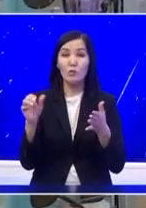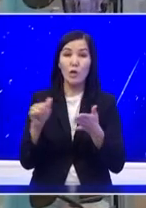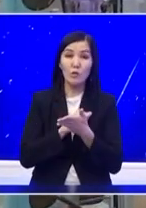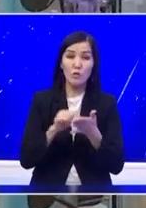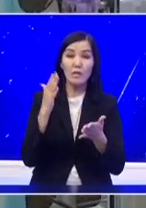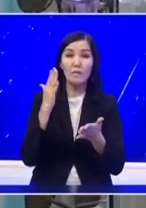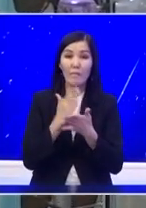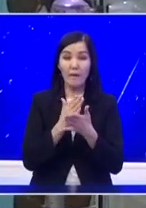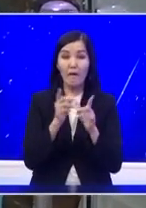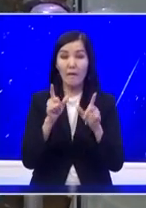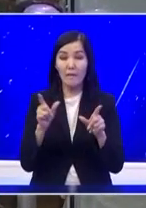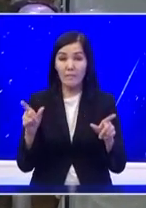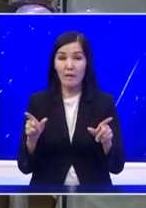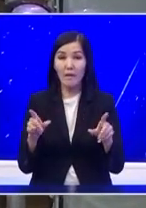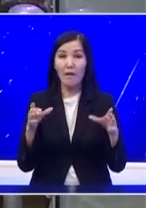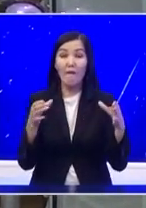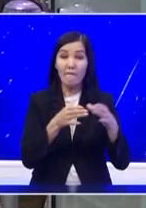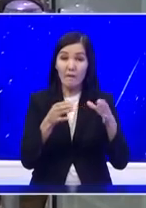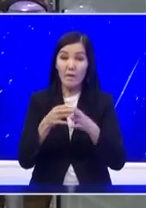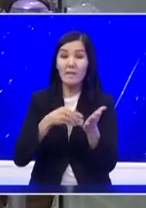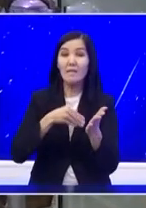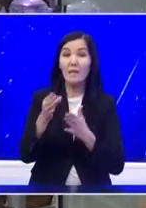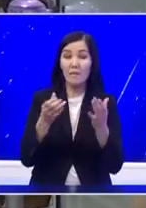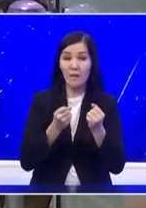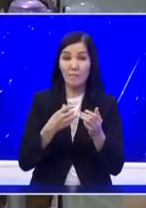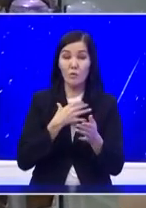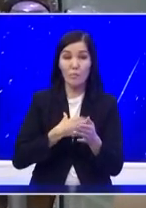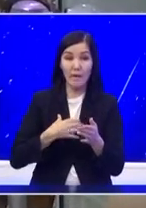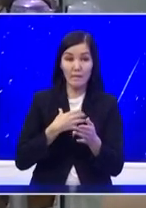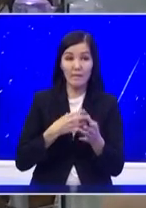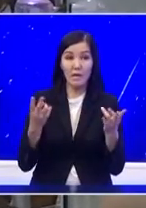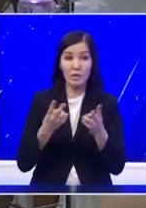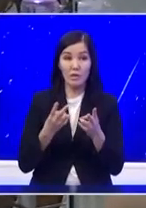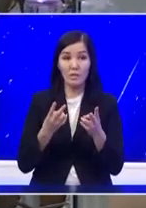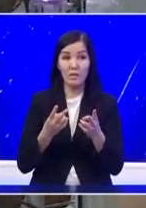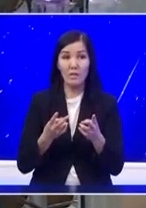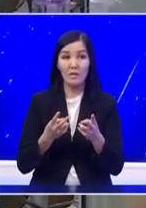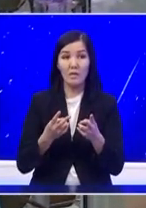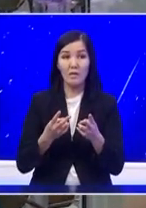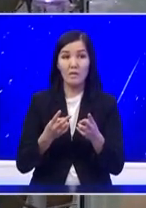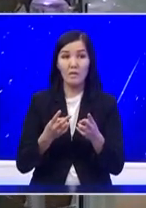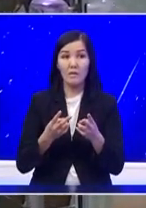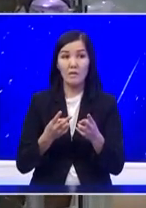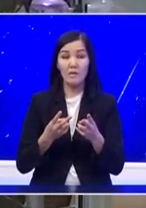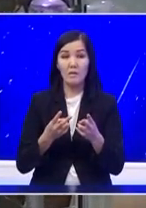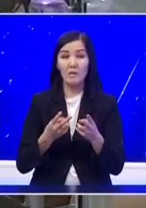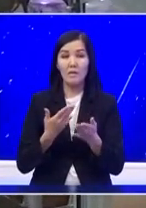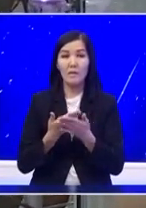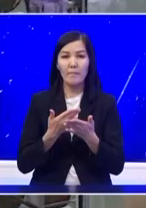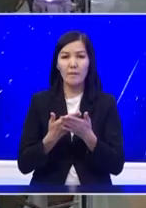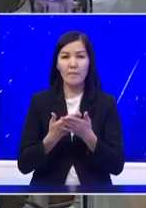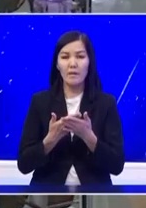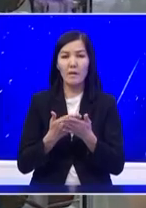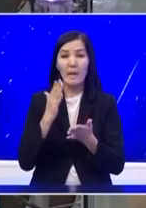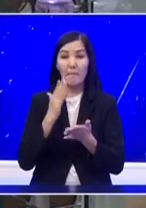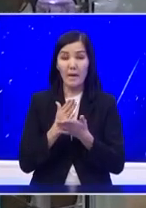лицензиямен істейтін кісілерміз. Анандай дәрі-дәрмек деген өте маңызды, қажетті халыққа. Енді оны бәрін түсініп отырмыз. Енді бар дәріні